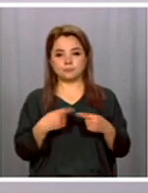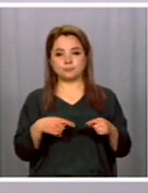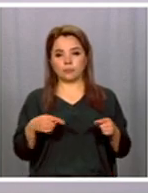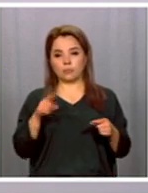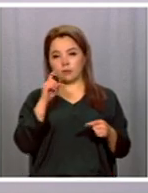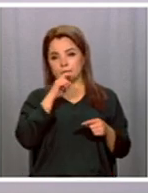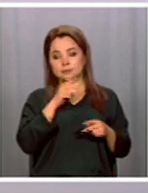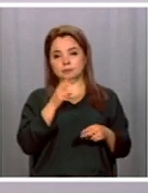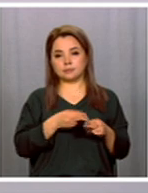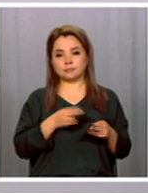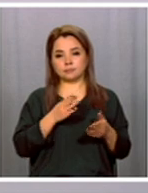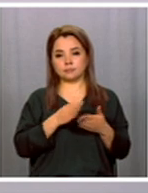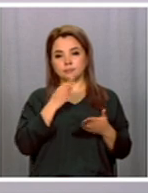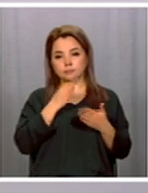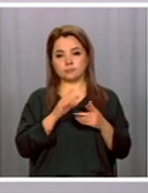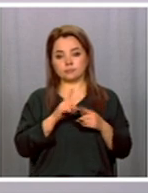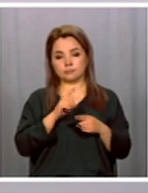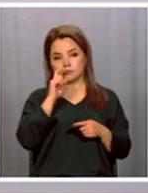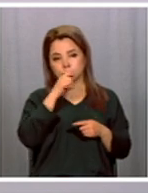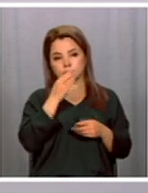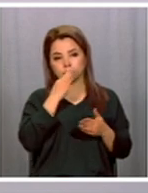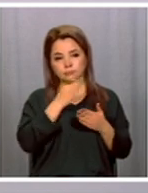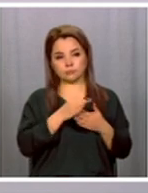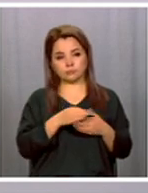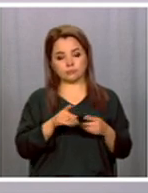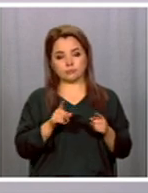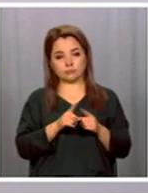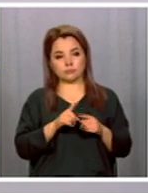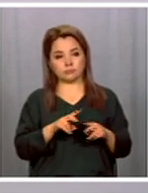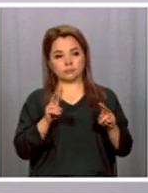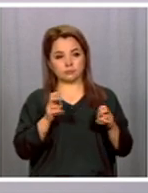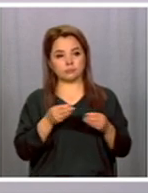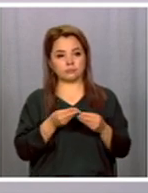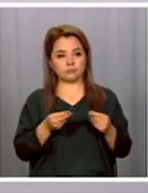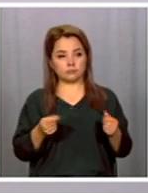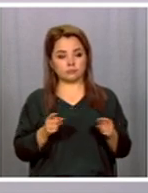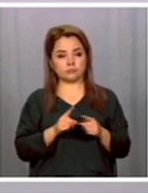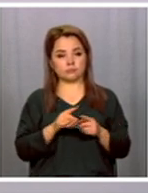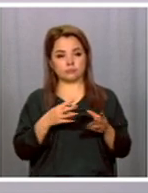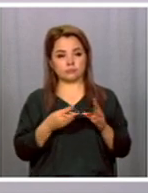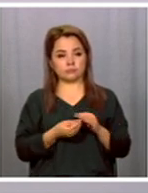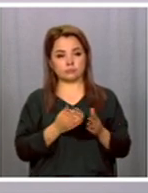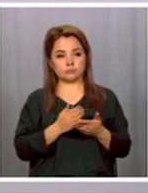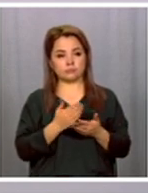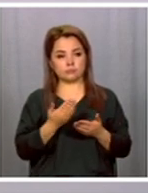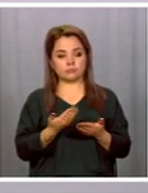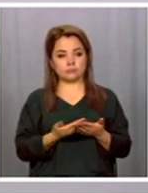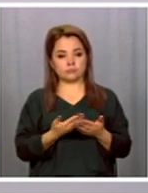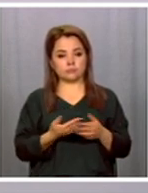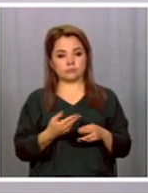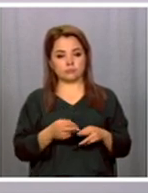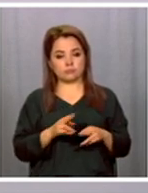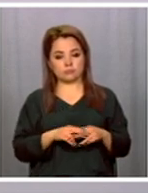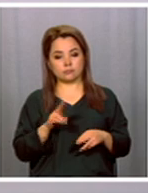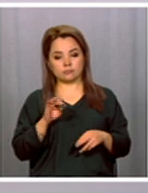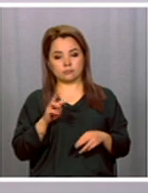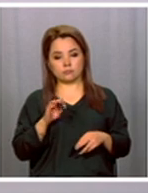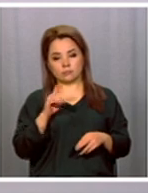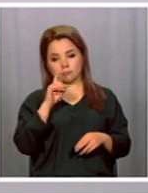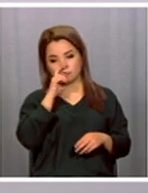қатты болып келетін қышқылдар, термиялық тұрғыда ыдырауға бейім болып келеді. Мысалы, кремний